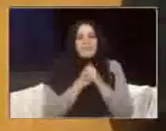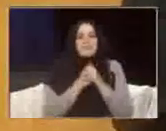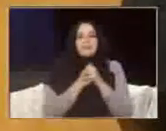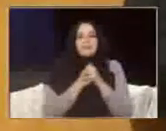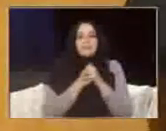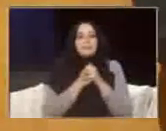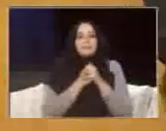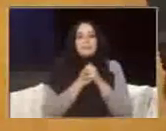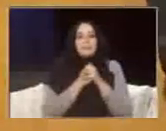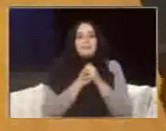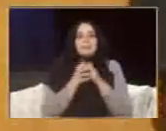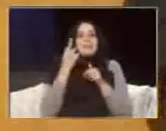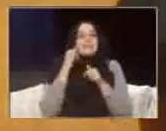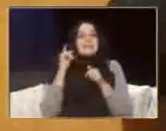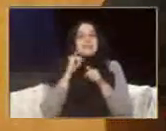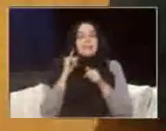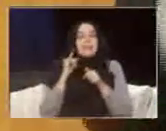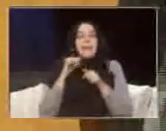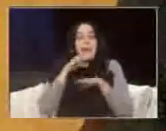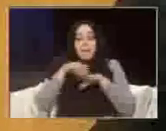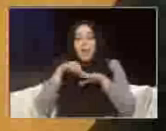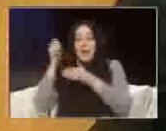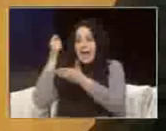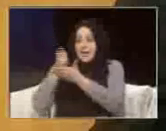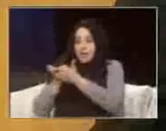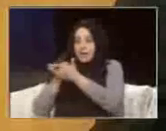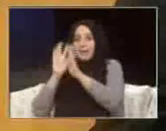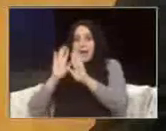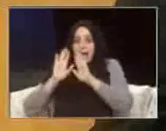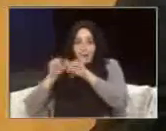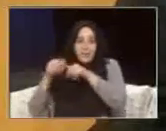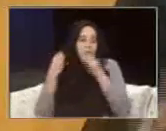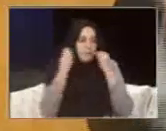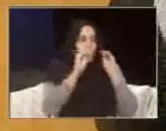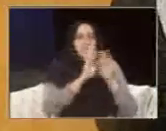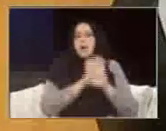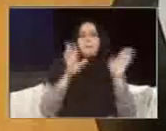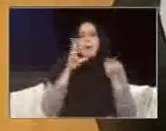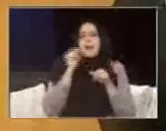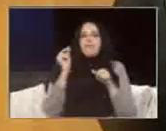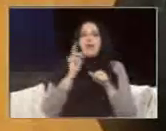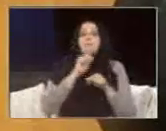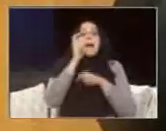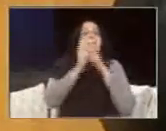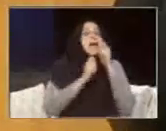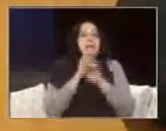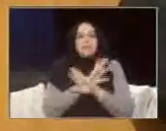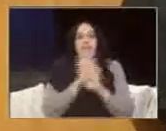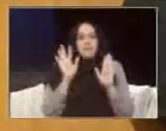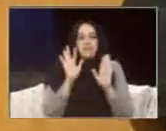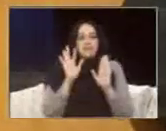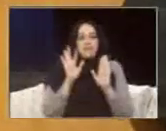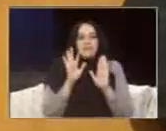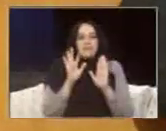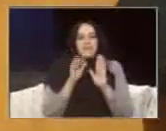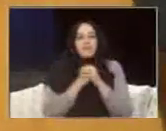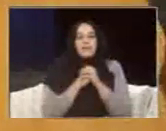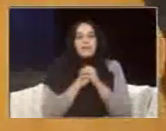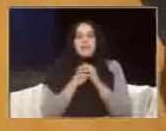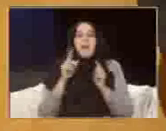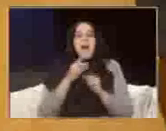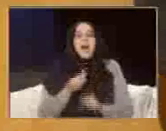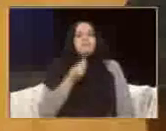واحدة، إلا يبي يشروا ويبيعوا لك أنت على الأمر، خلاص نقطة إلى سطر. نعم. يسلفوا لك شحنة، هذا هو برك، ما عطاولكش مبلغ تاع سلفية